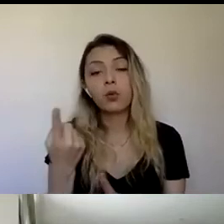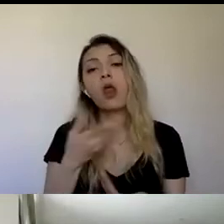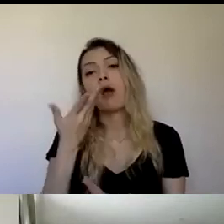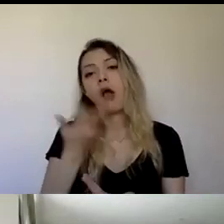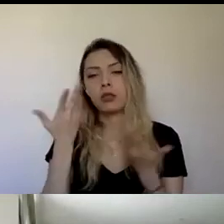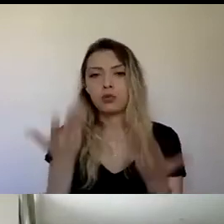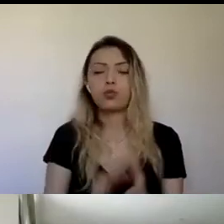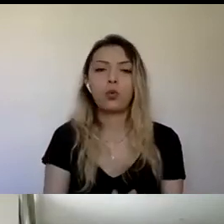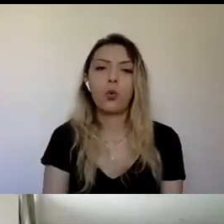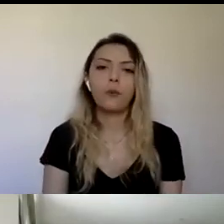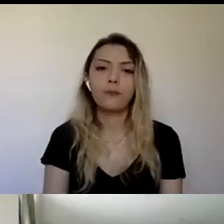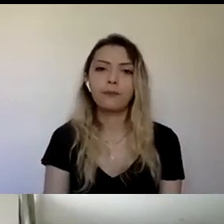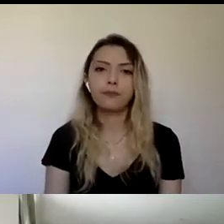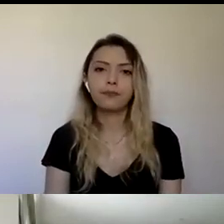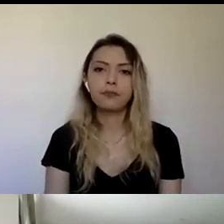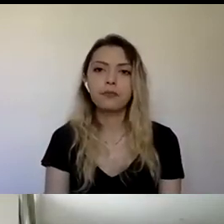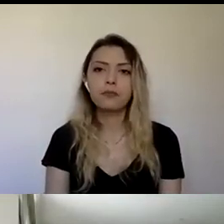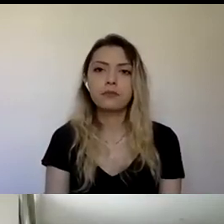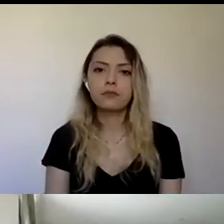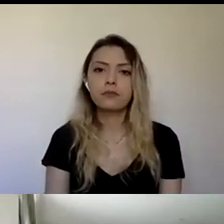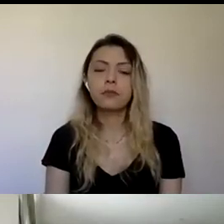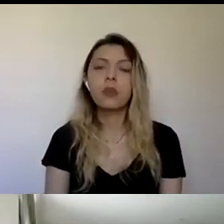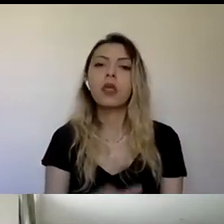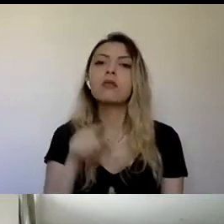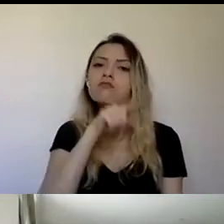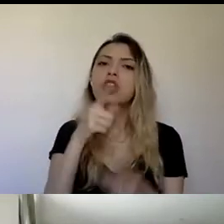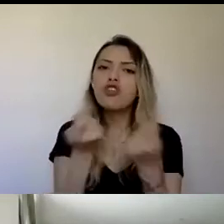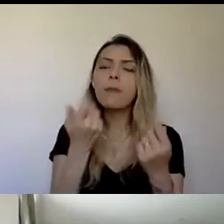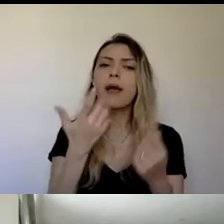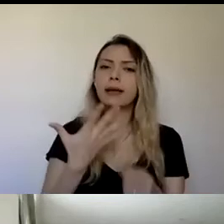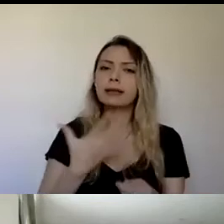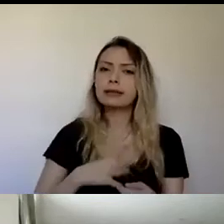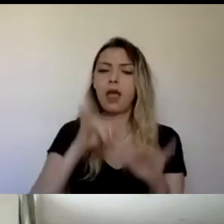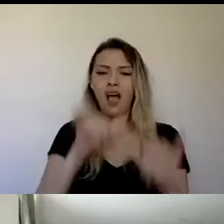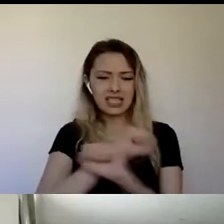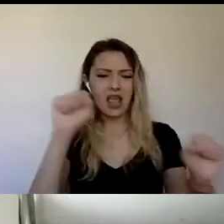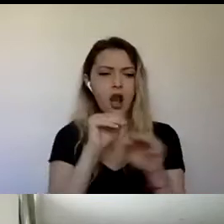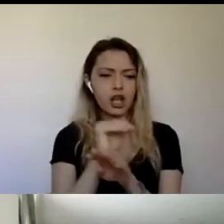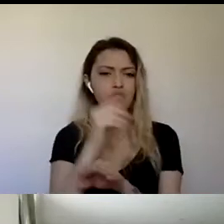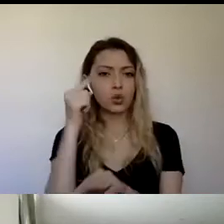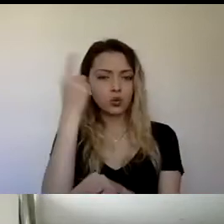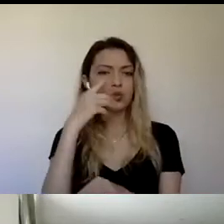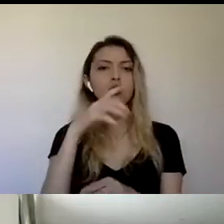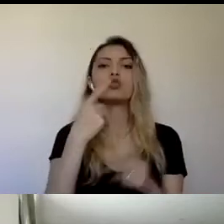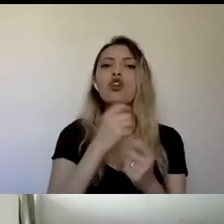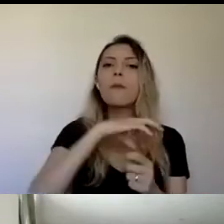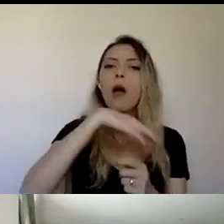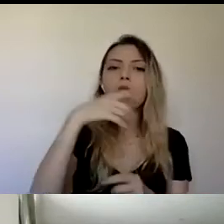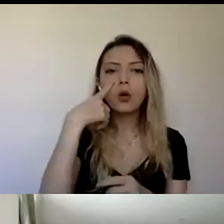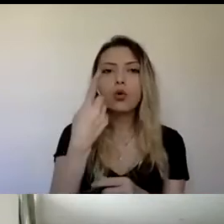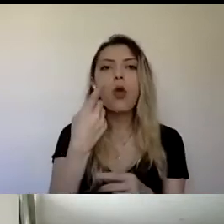bu izlemek istediğiniz, hak ihlali olduğunu düşündüğünüz alanla ilgili önce bir